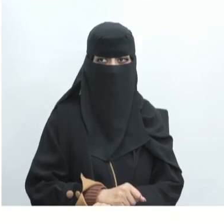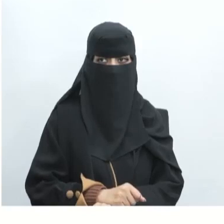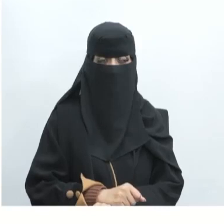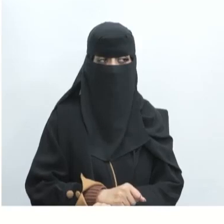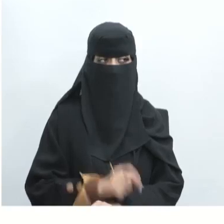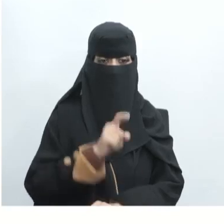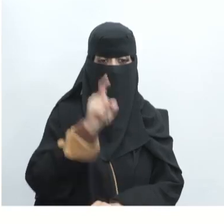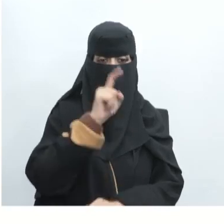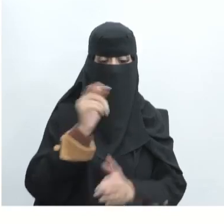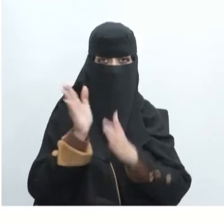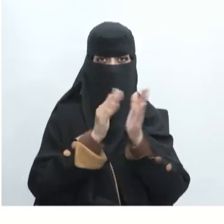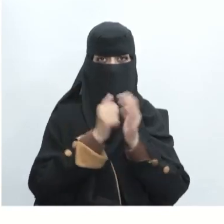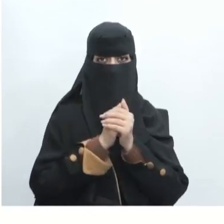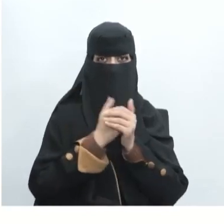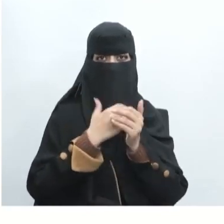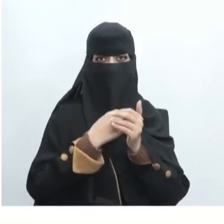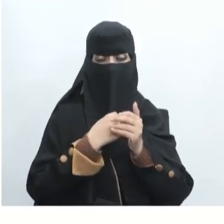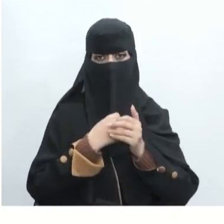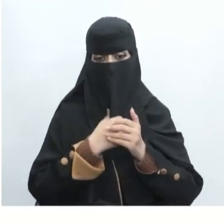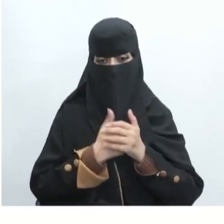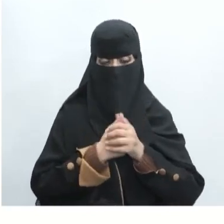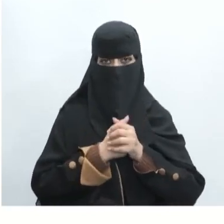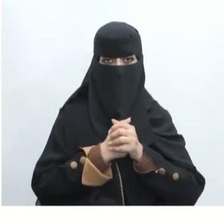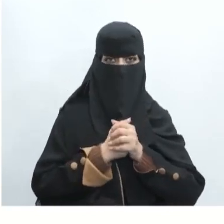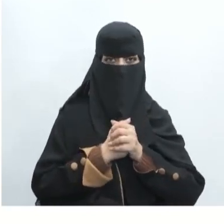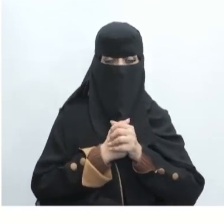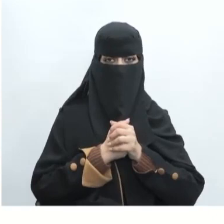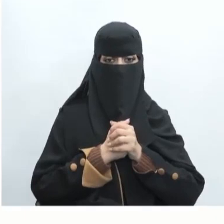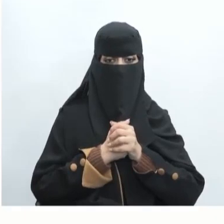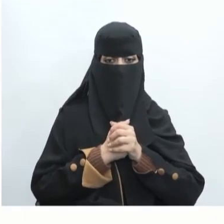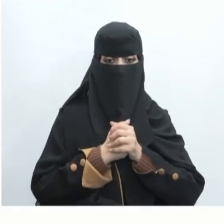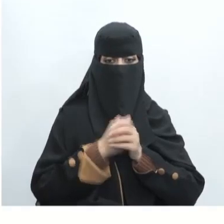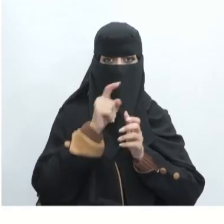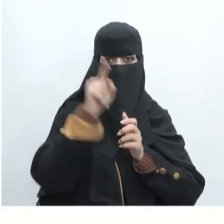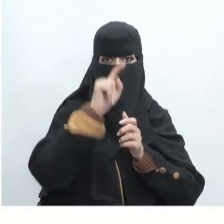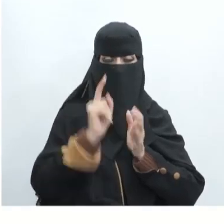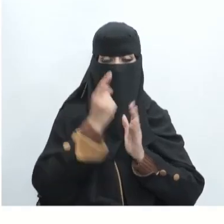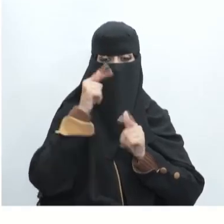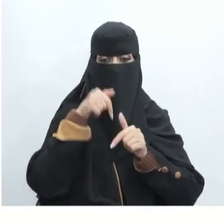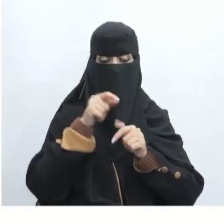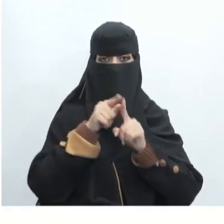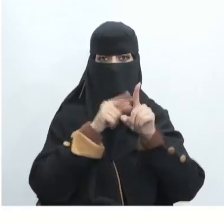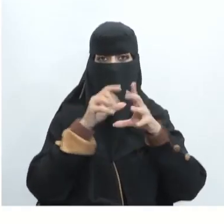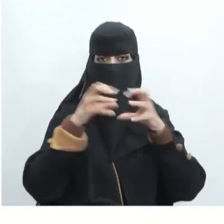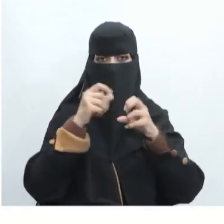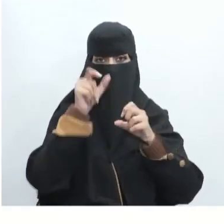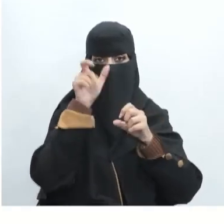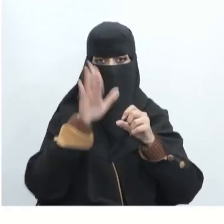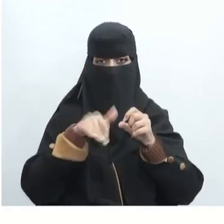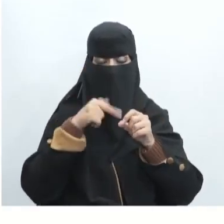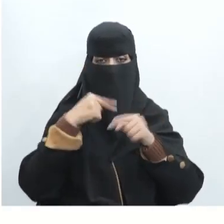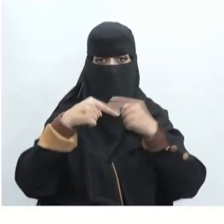تقويم الوحده السابعه ابنائي وبنات الطلاب السؤال الاول عرفوا لي المفاهيم